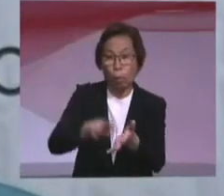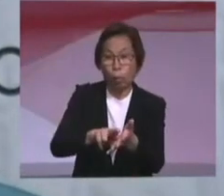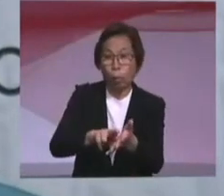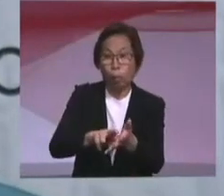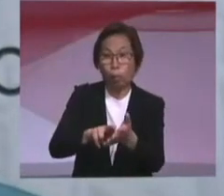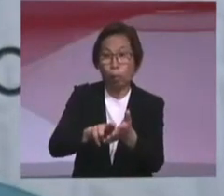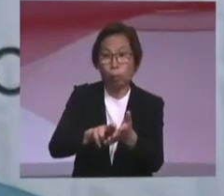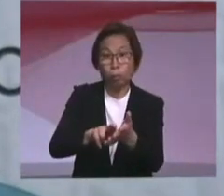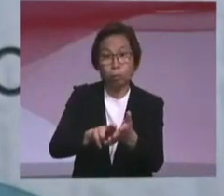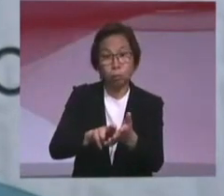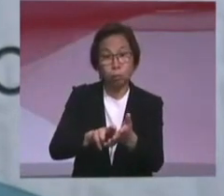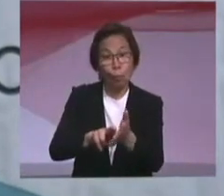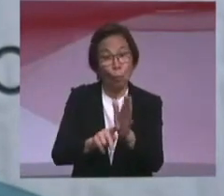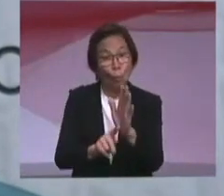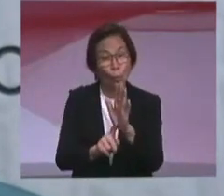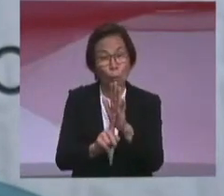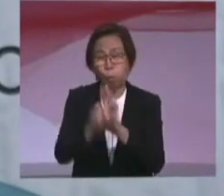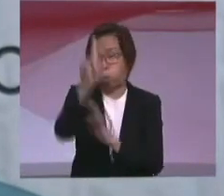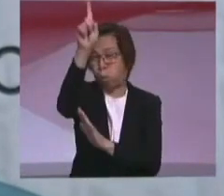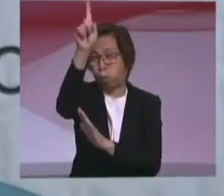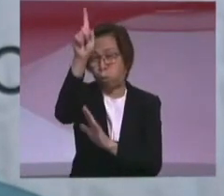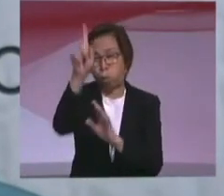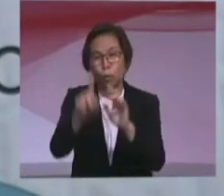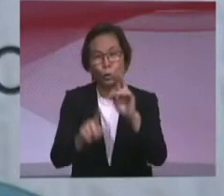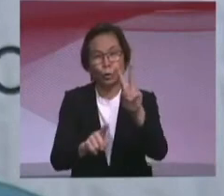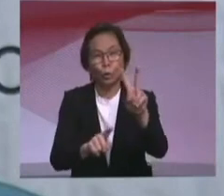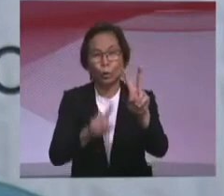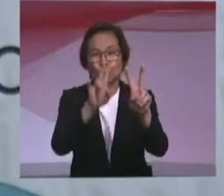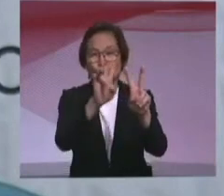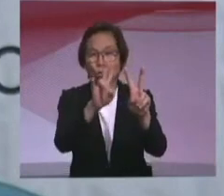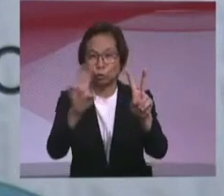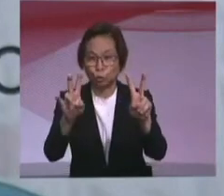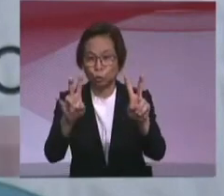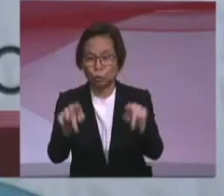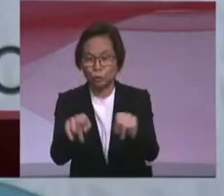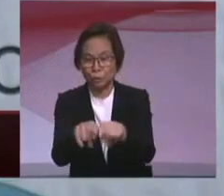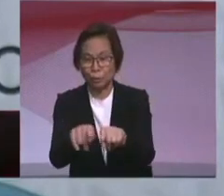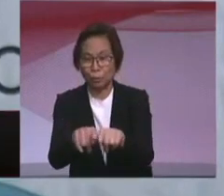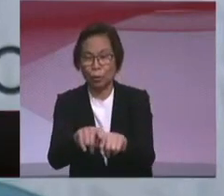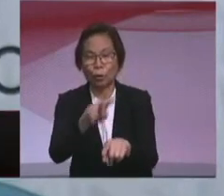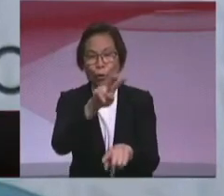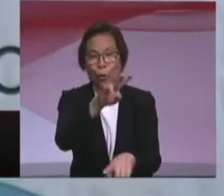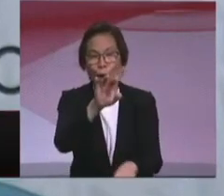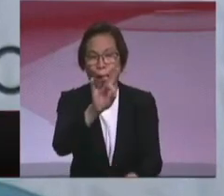harian tertinggi iaitu sebanyak 277 kes, iaitu bersamaan dengan